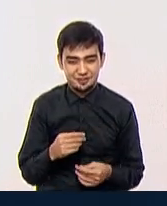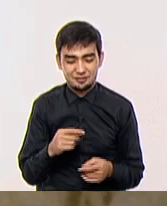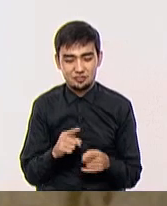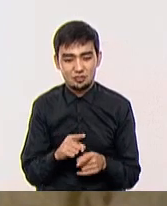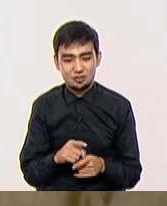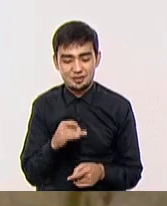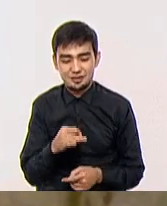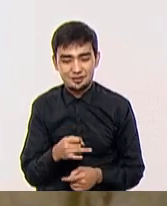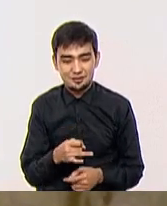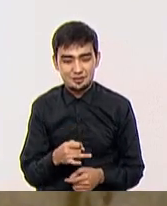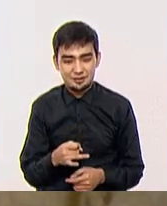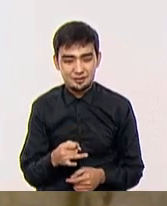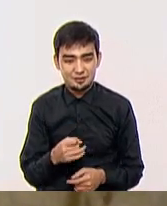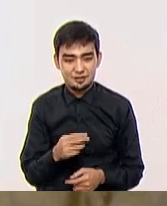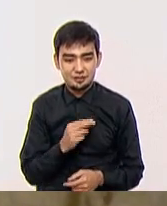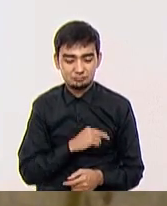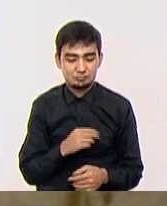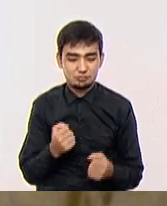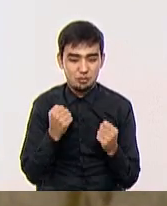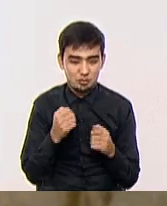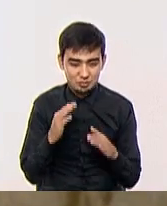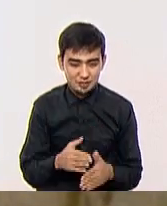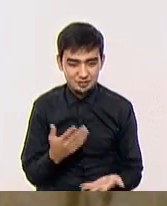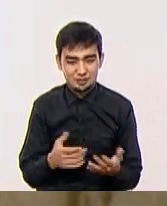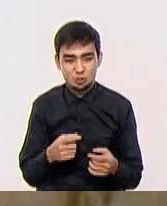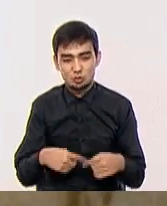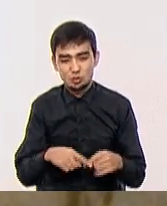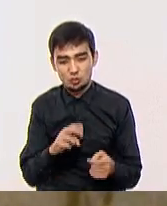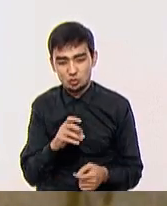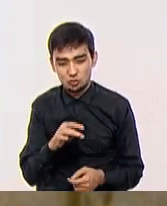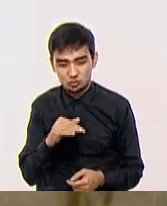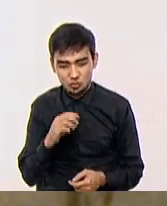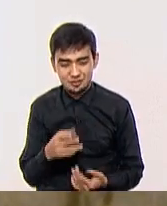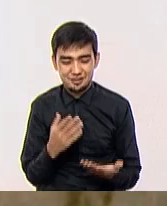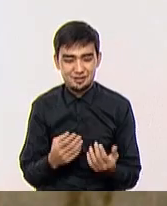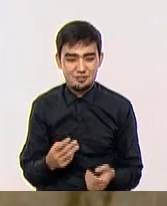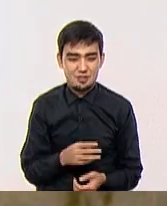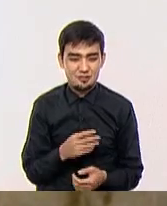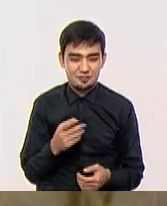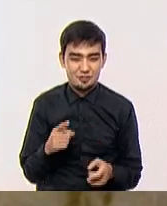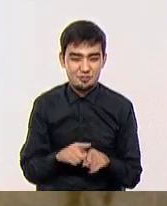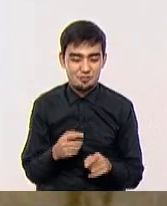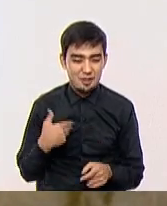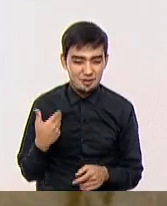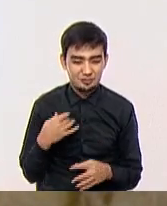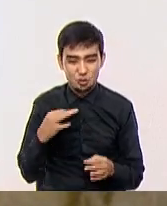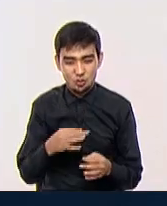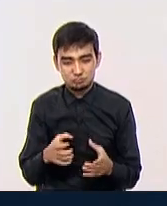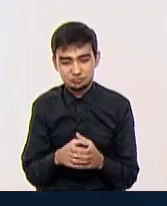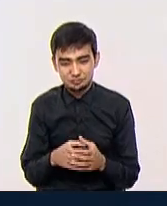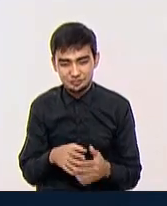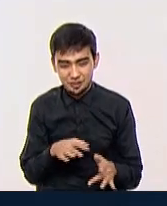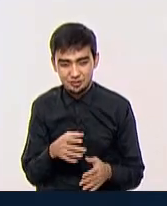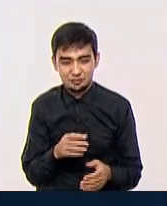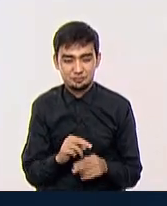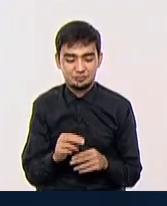да, на занятия спортом, на занятия каких-то кружками, какими-то полезными коллективными действиями.